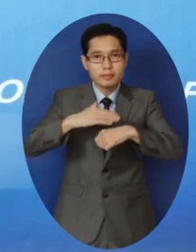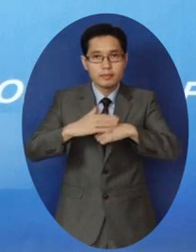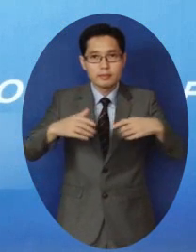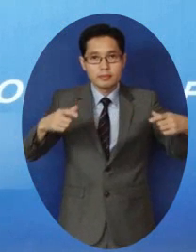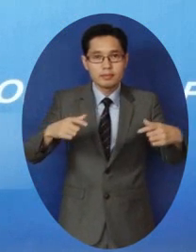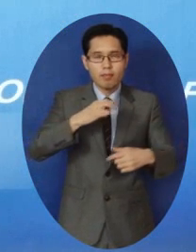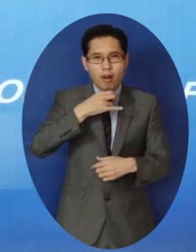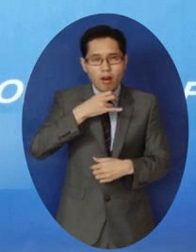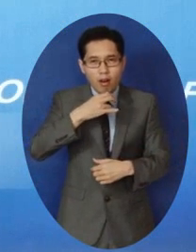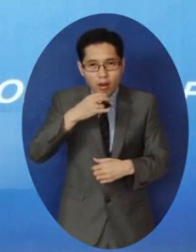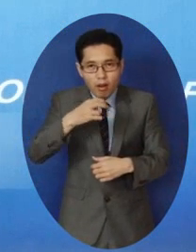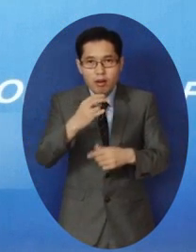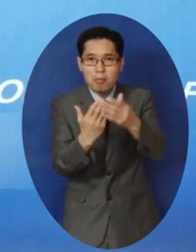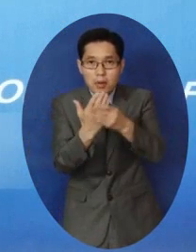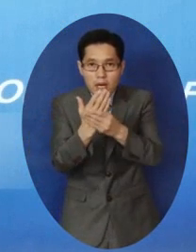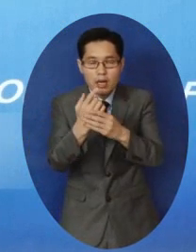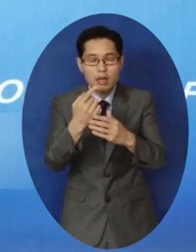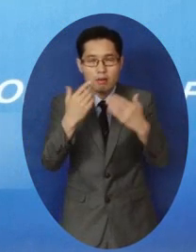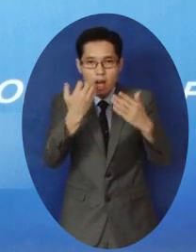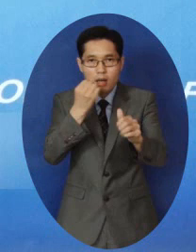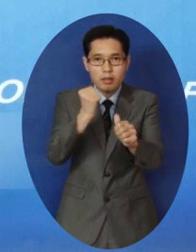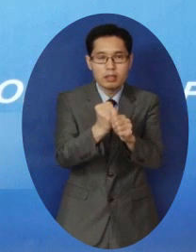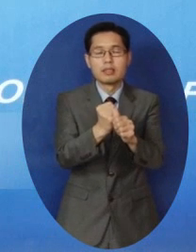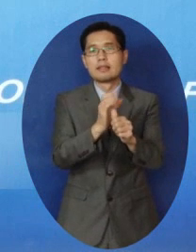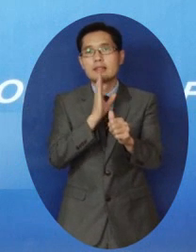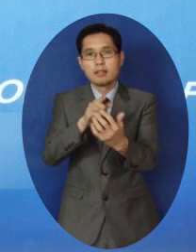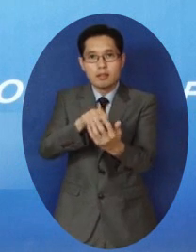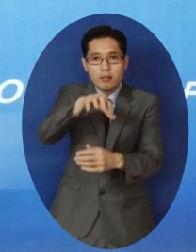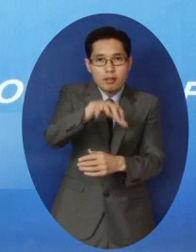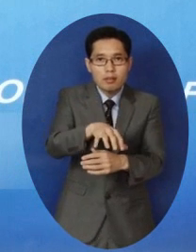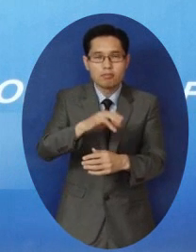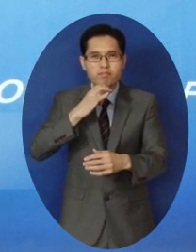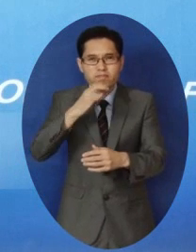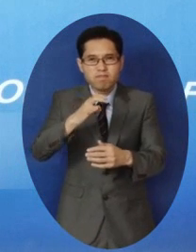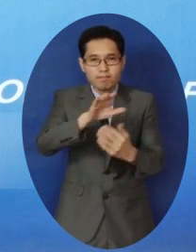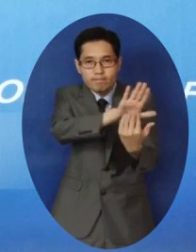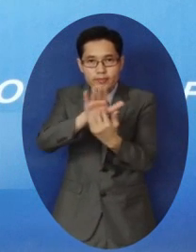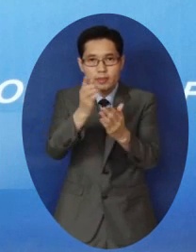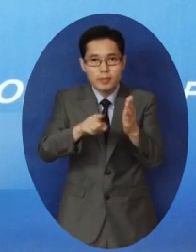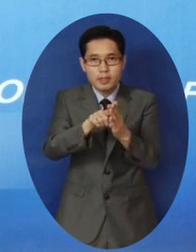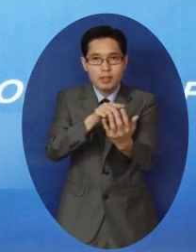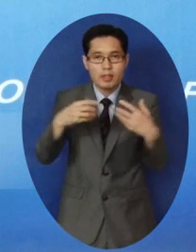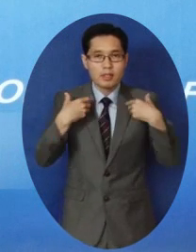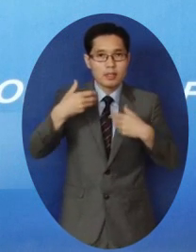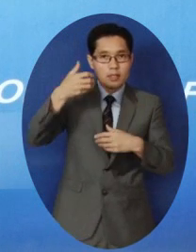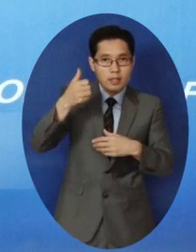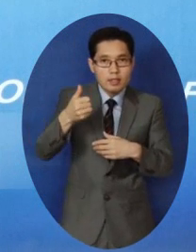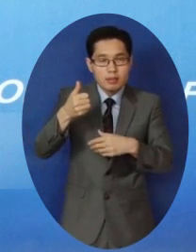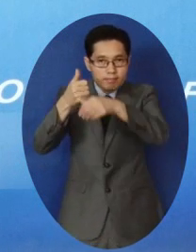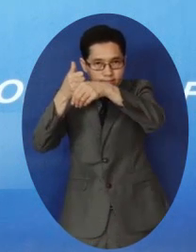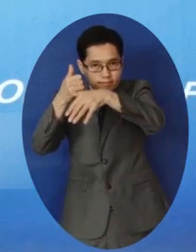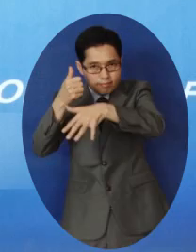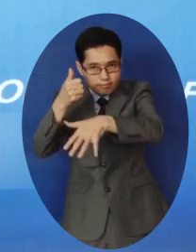대구시교육청은 대구 지역에 메르스 확진 환자가 발생함에 따라 교육 현장의 메르스 확산 방지를 위해 교육감을 대책